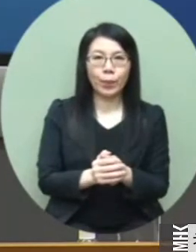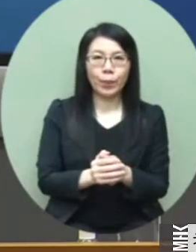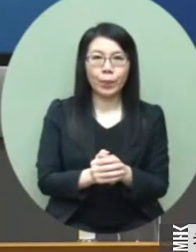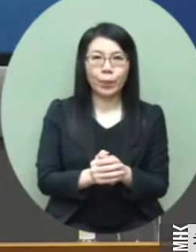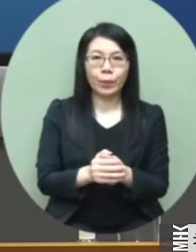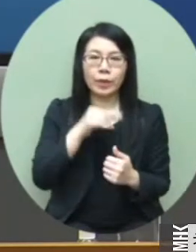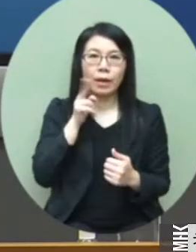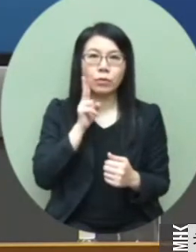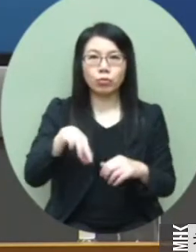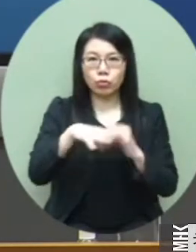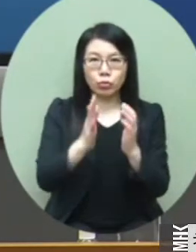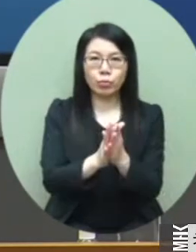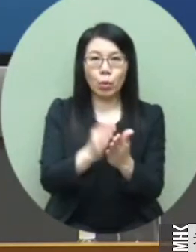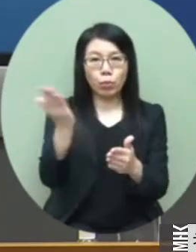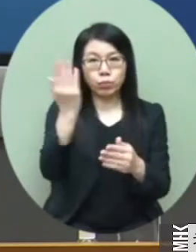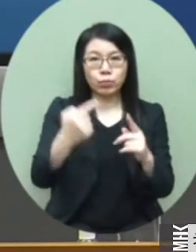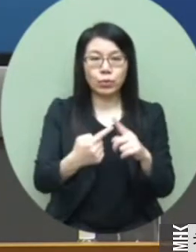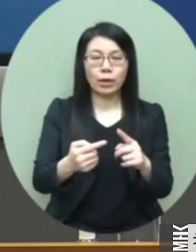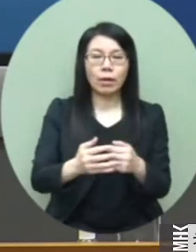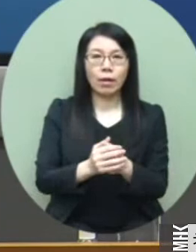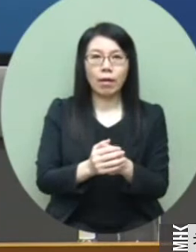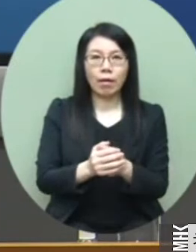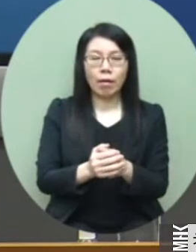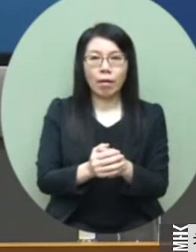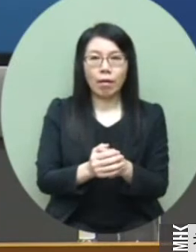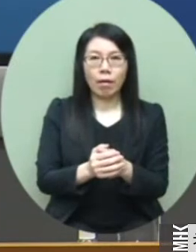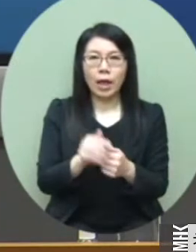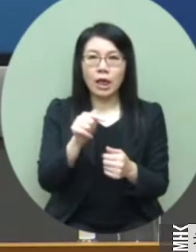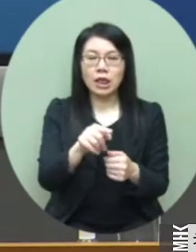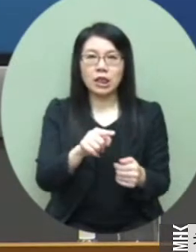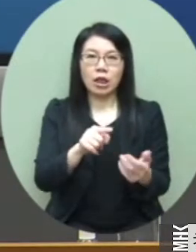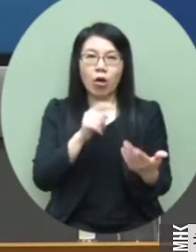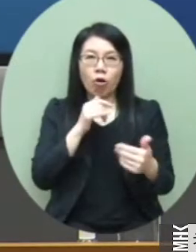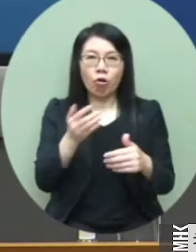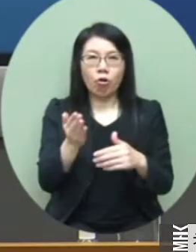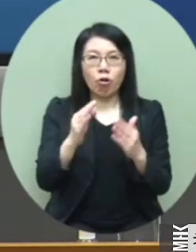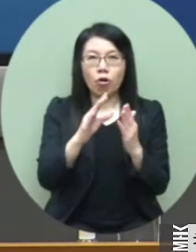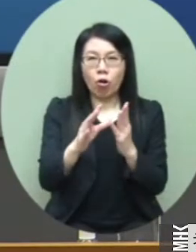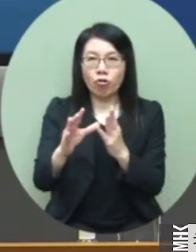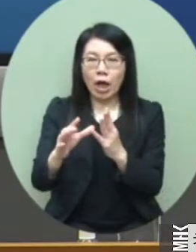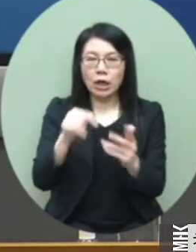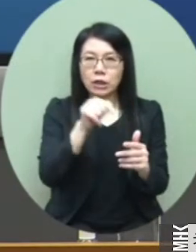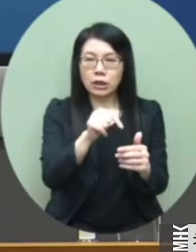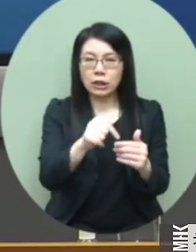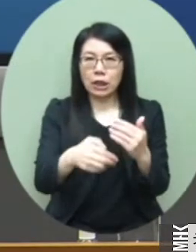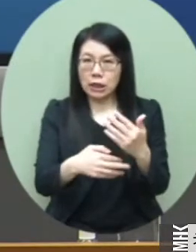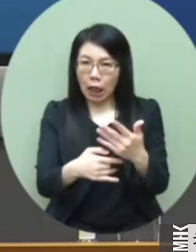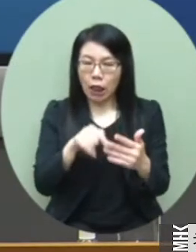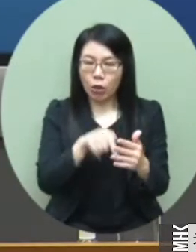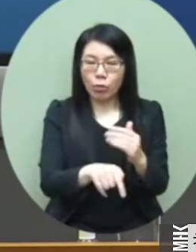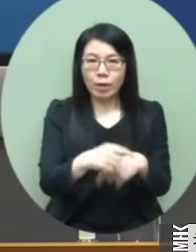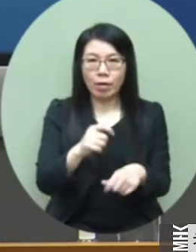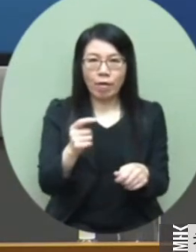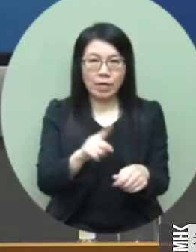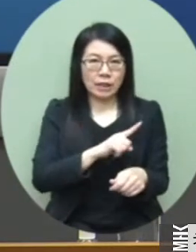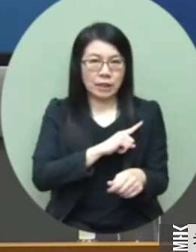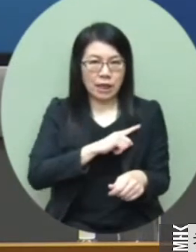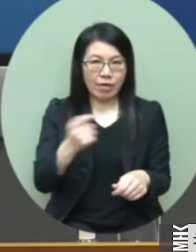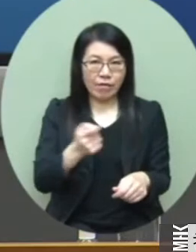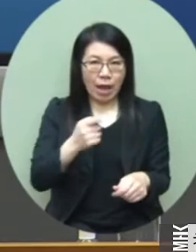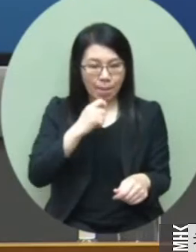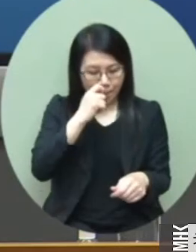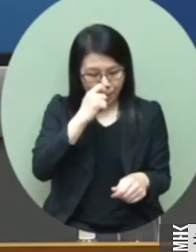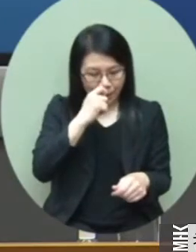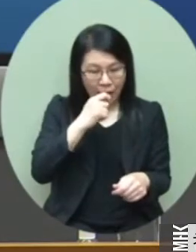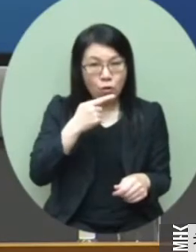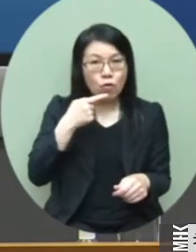咧所有嘅遊客咧都係喺出團當天咧都進行咗快速抗原檢測而陰性